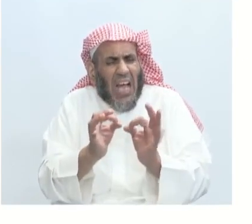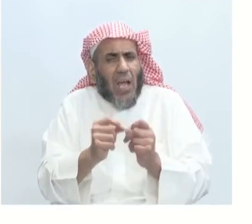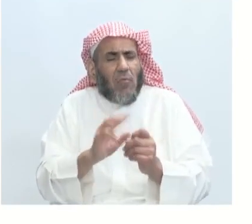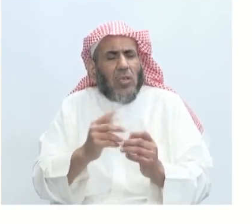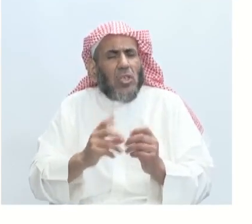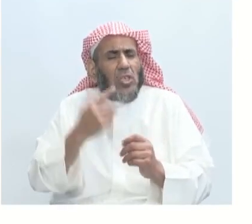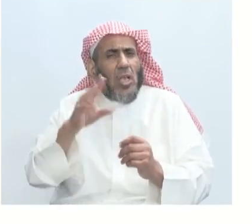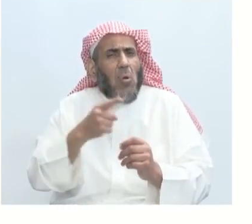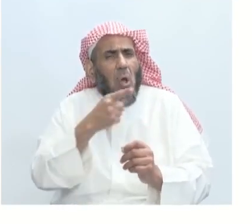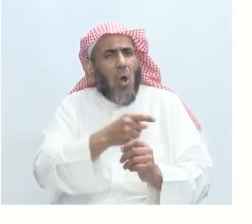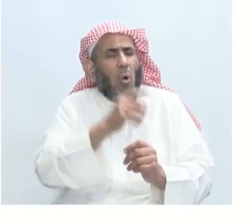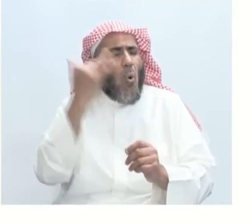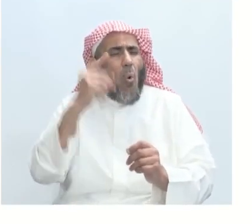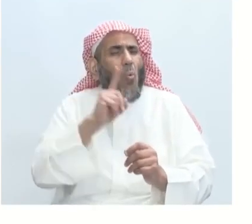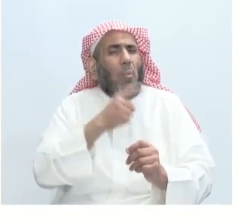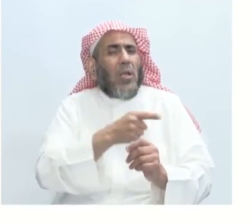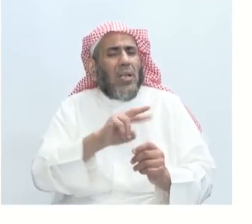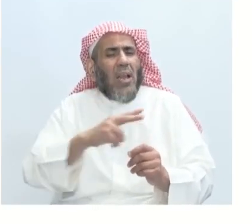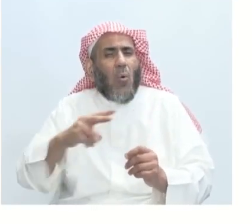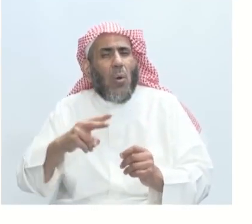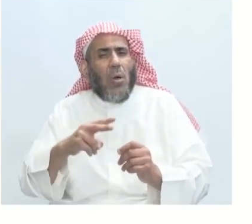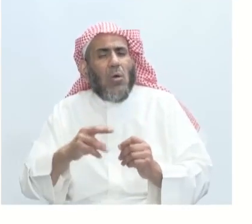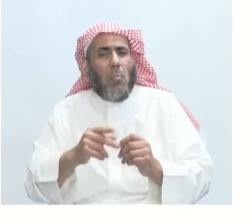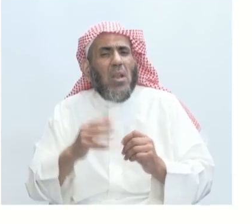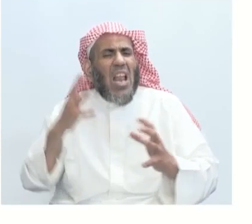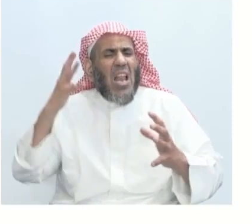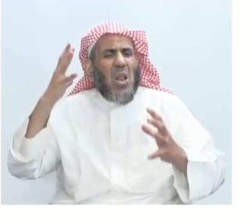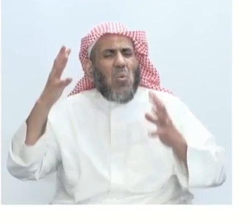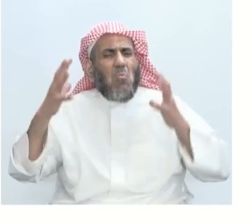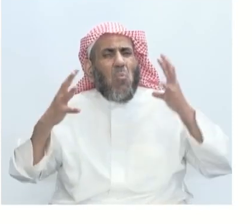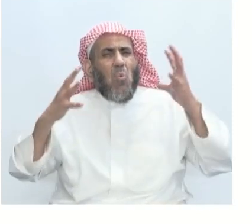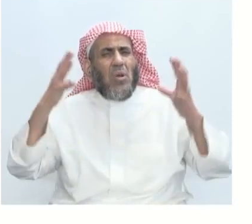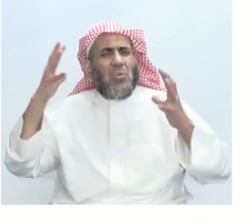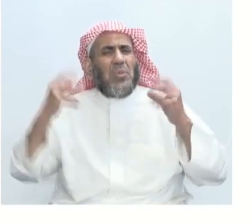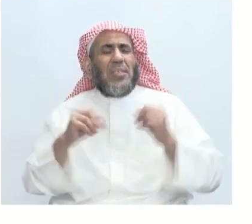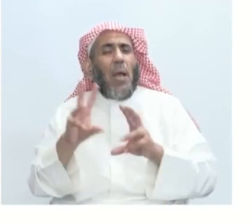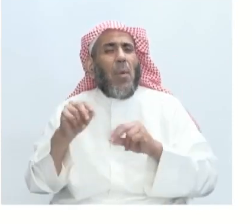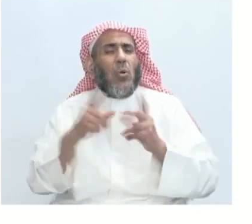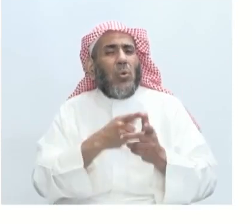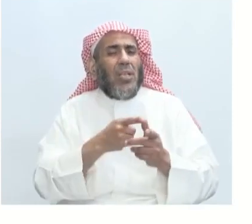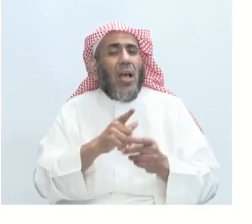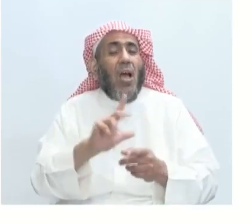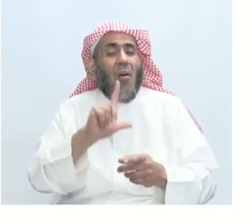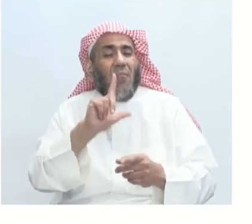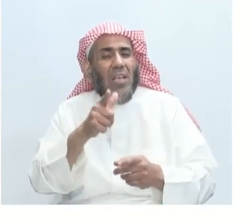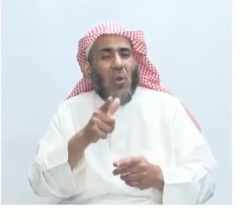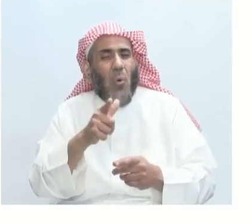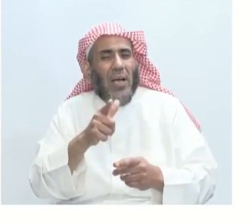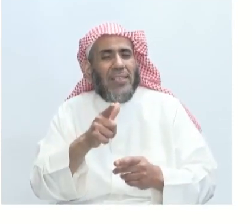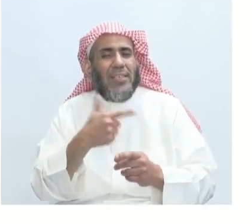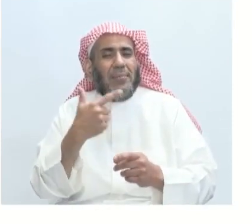فيمكن ان تطلق عليها نوع من الموسوس كما نطلق احيانا في